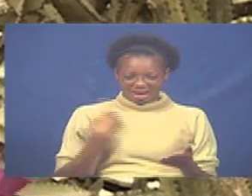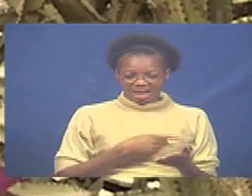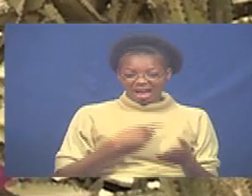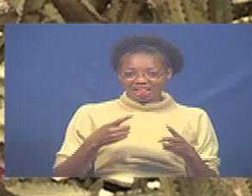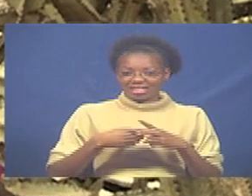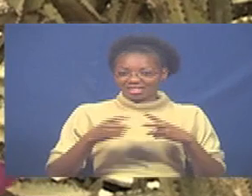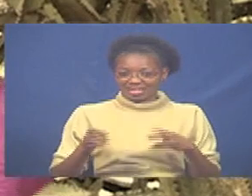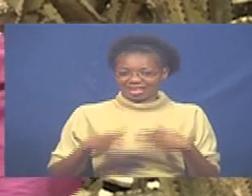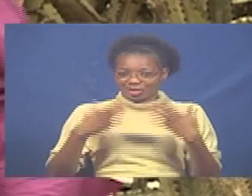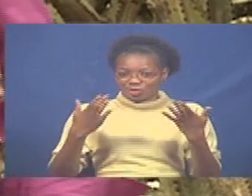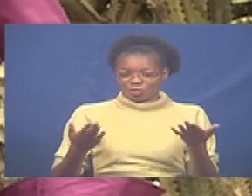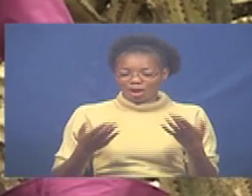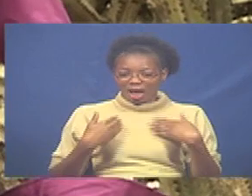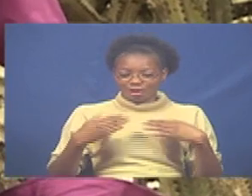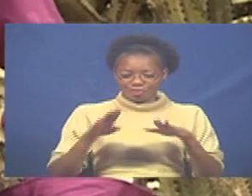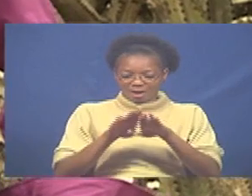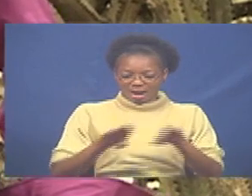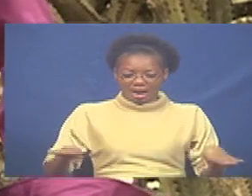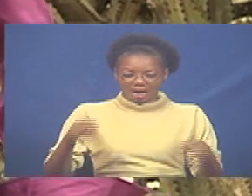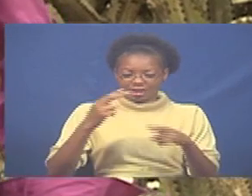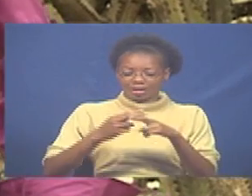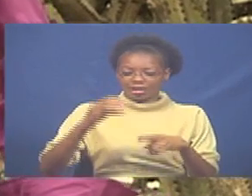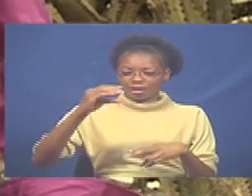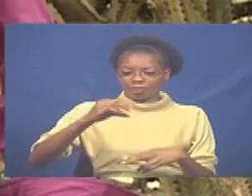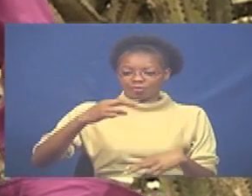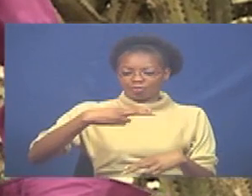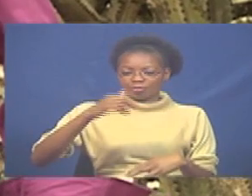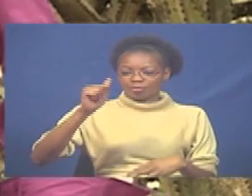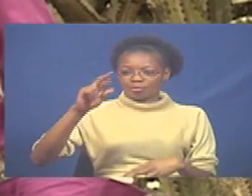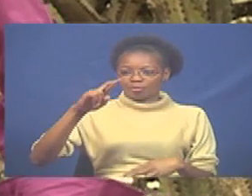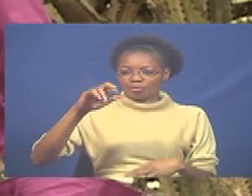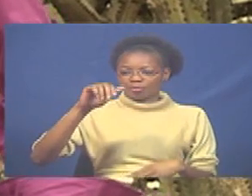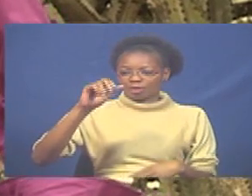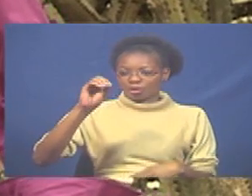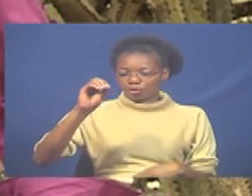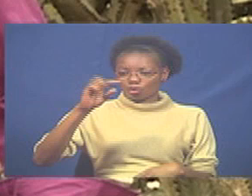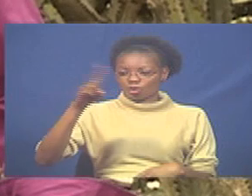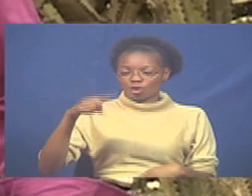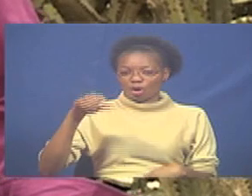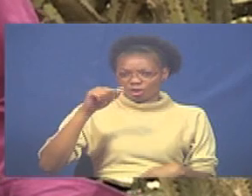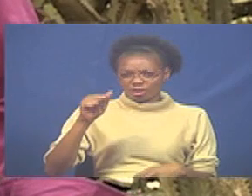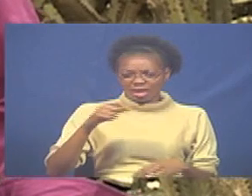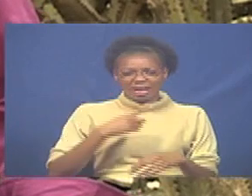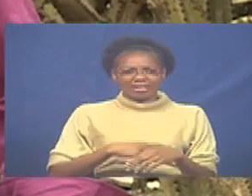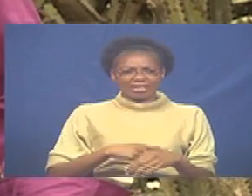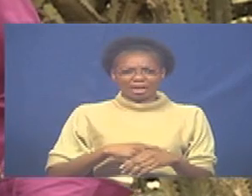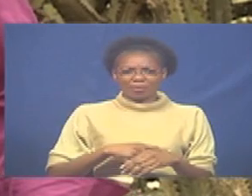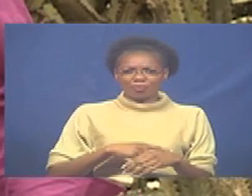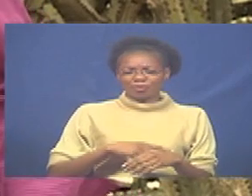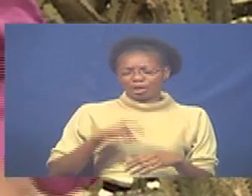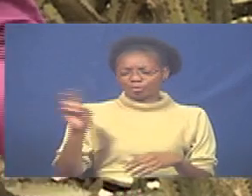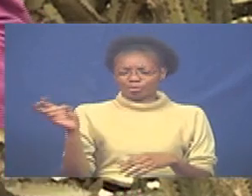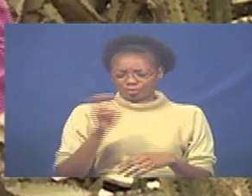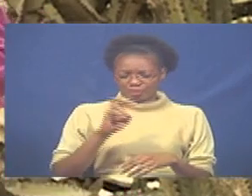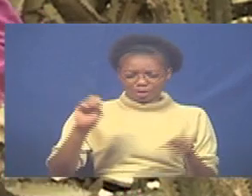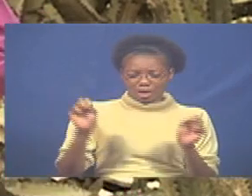Leo hii tunalikunjua jamvi letu katika shamba la Charoza. Ukiwa nje barabarani huwezi kugundua kinachoendelea mle